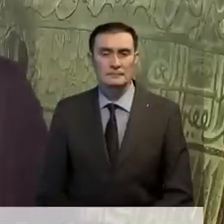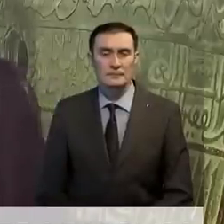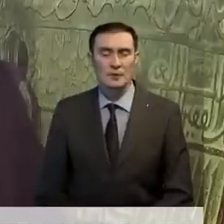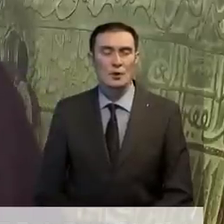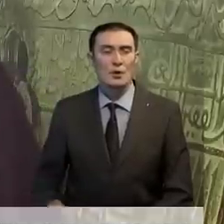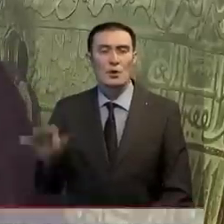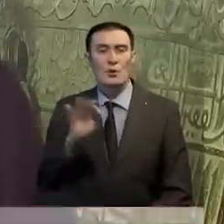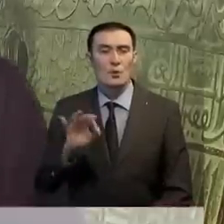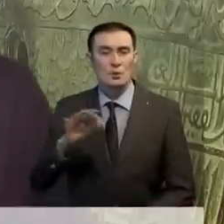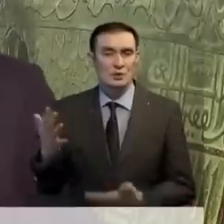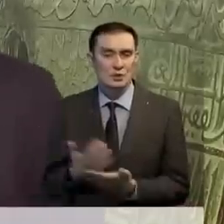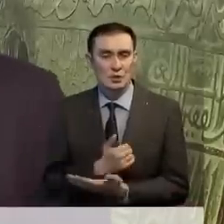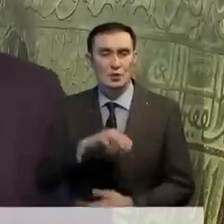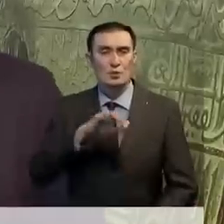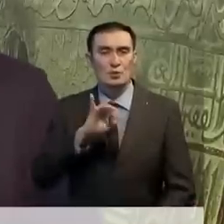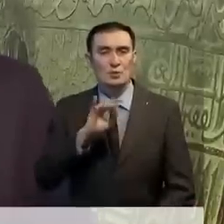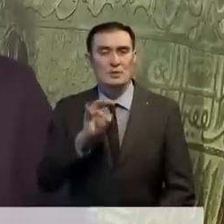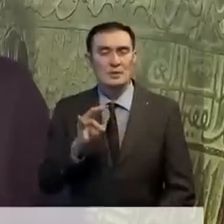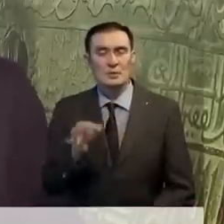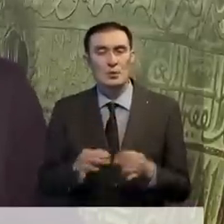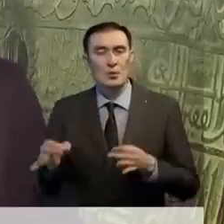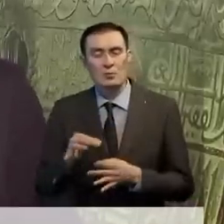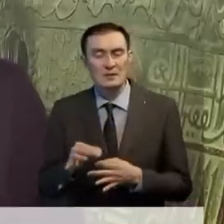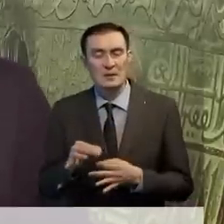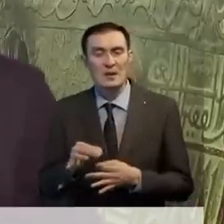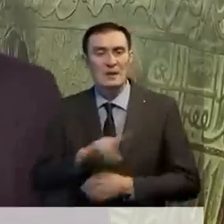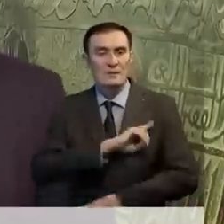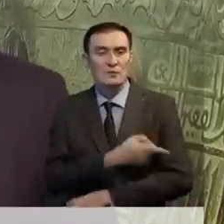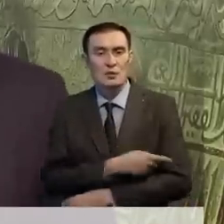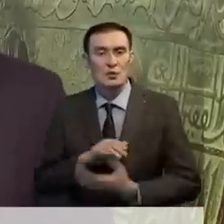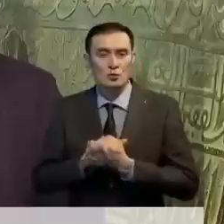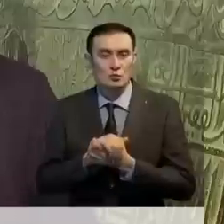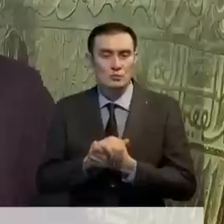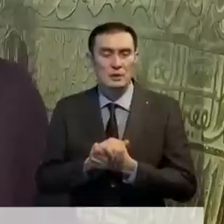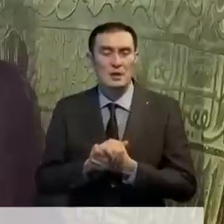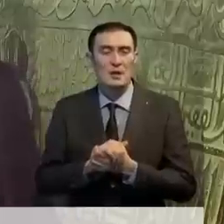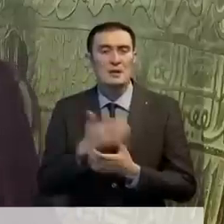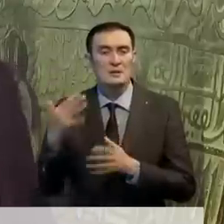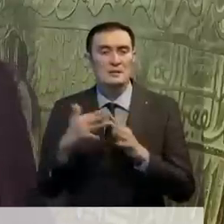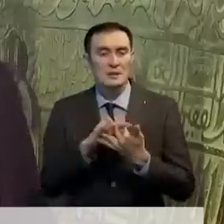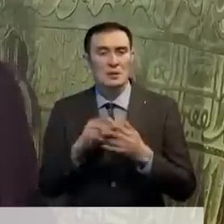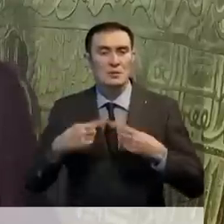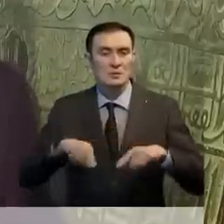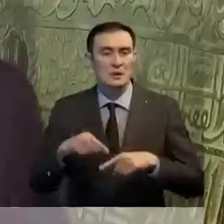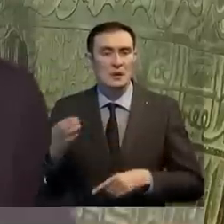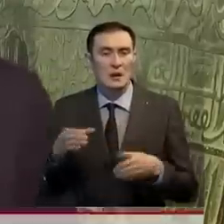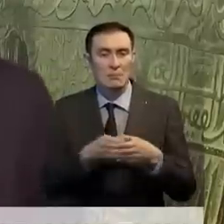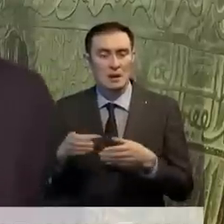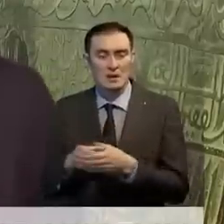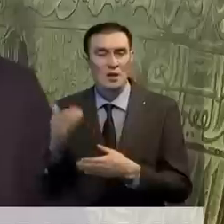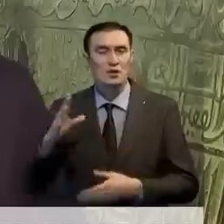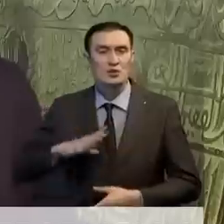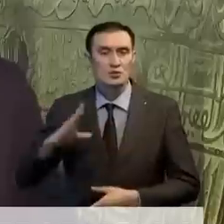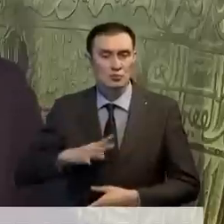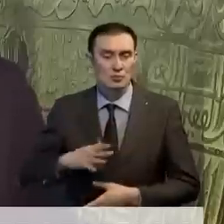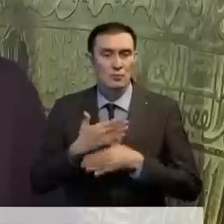Достижение Туркестанской области – это высокая сплоченность товаропроизводителей. Они не ждут манну небесную, на самом деле берут